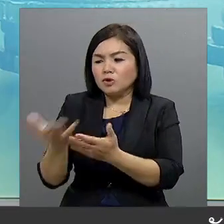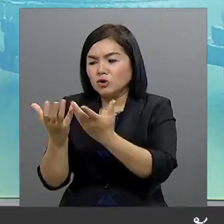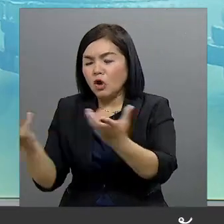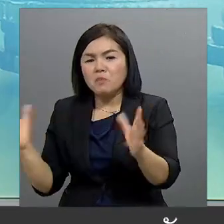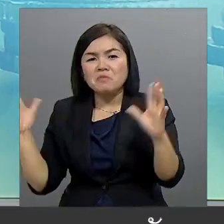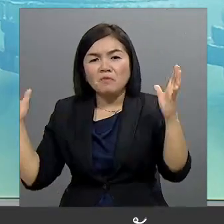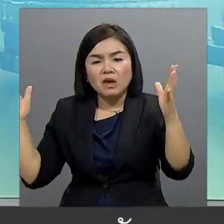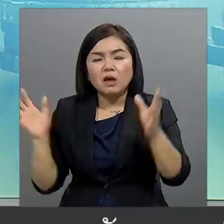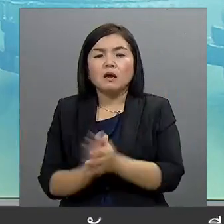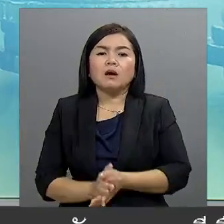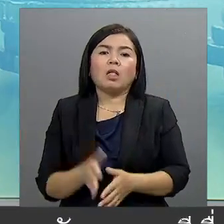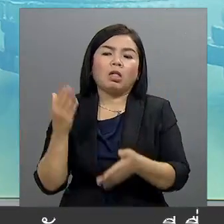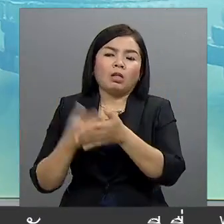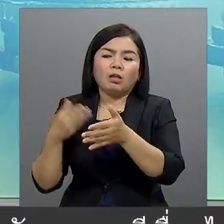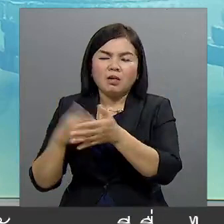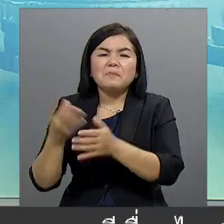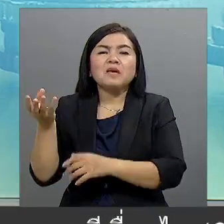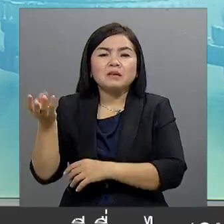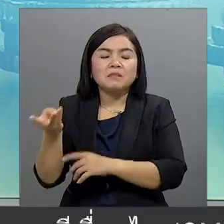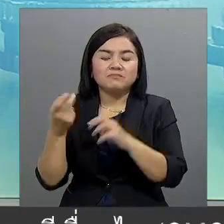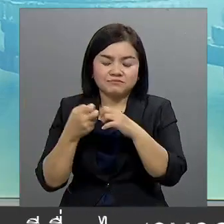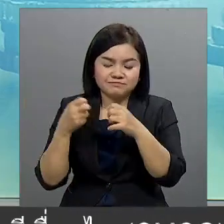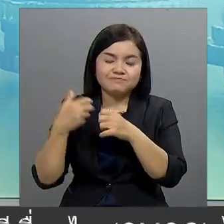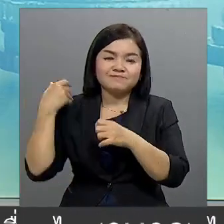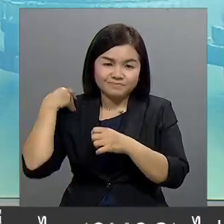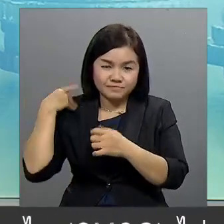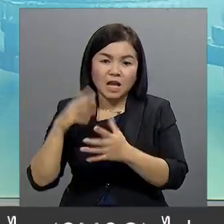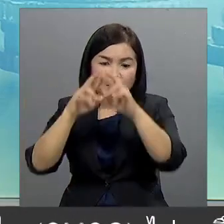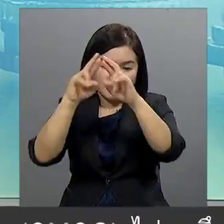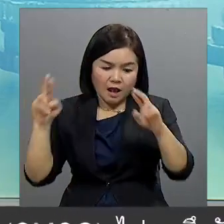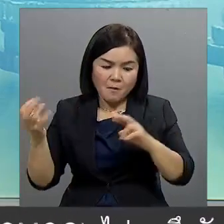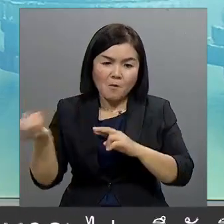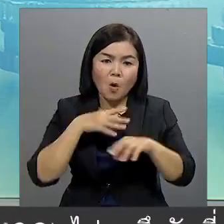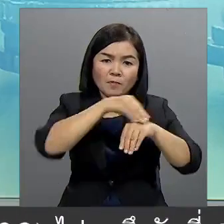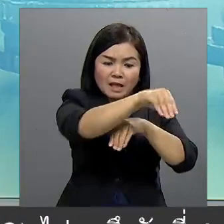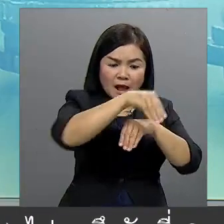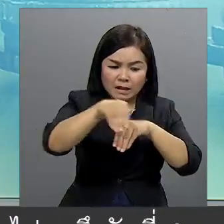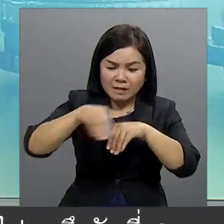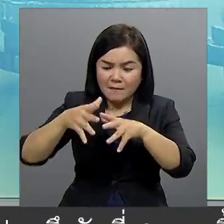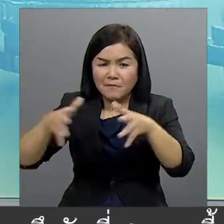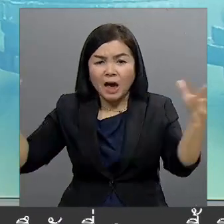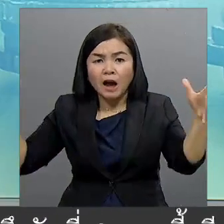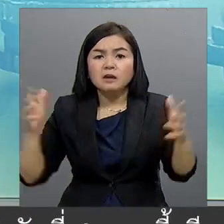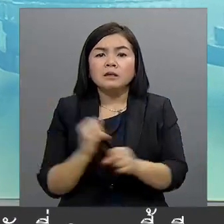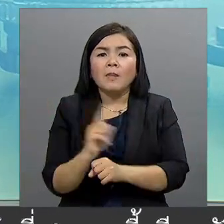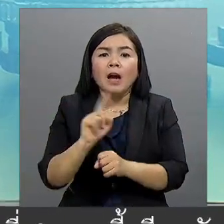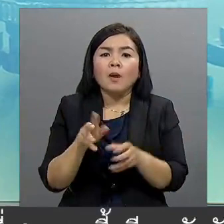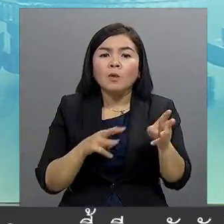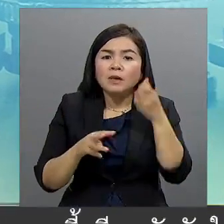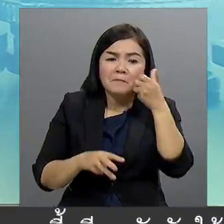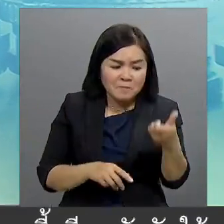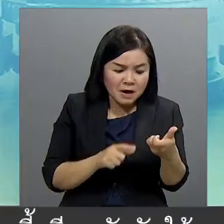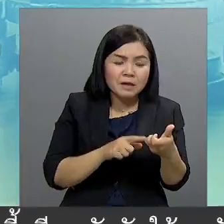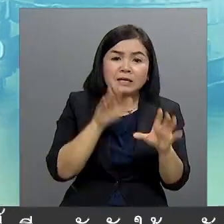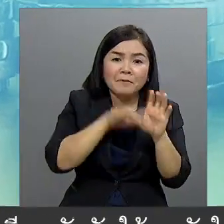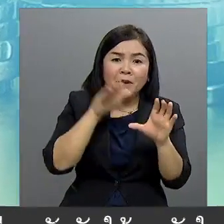กเลยครกขักกอยู่บ้างนี่กเป็ปัหาหนึ่ค่ะบร้านบอกวามีหลายสาขาเขาก็ไม่สะดวกใจที่จะเอามือถือทลงทะเบียนไปไว